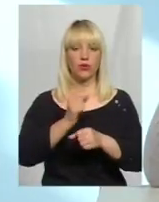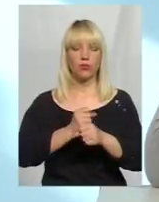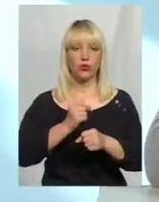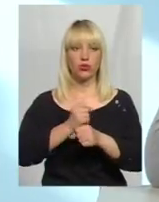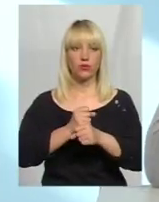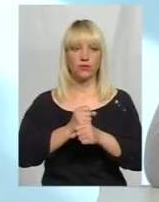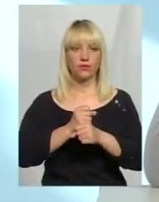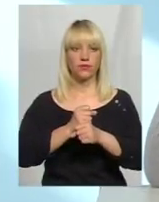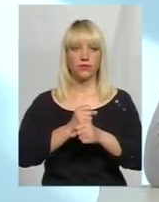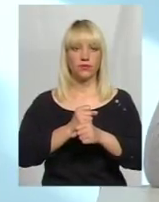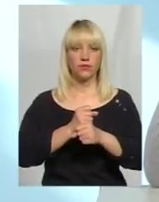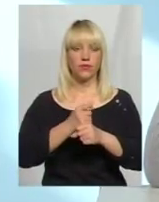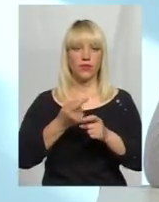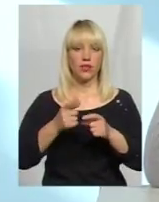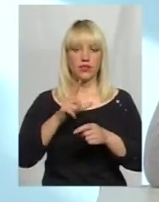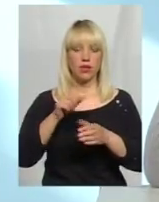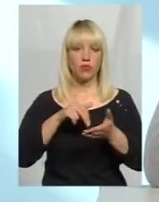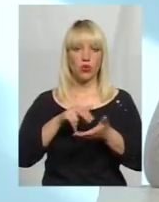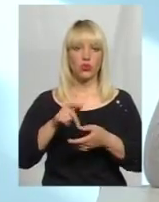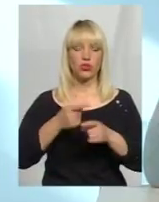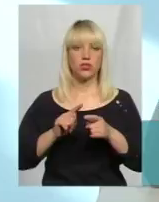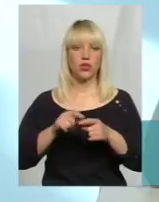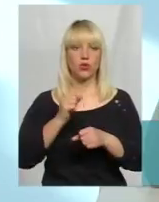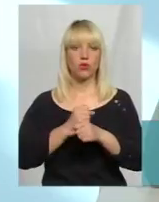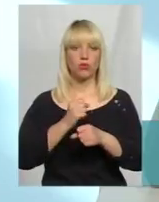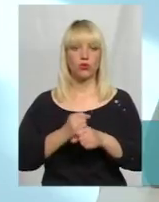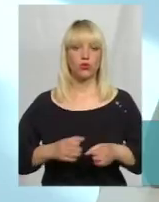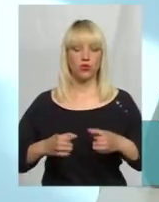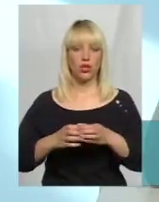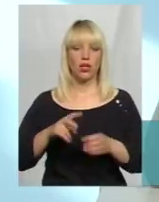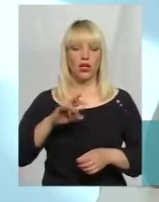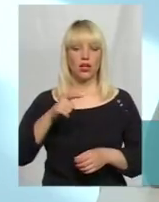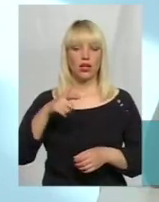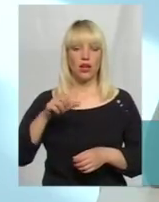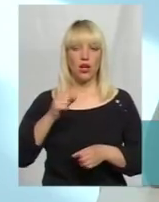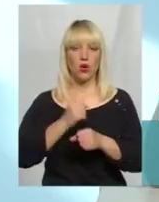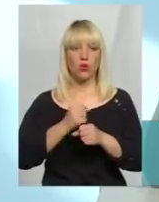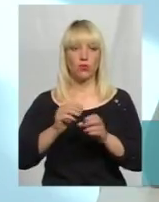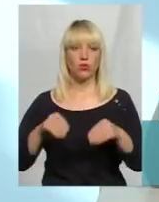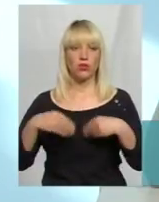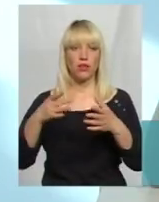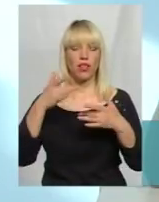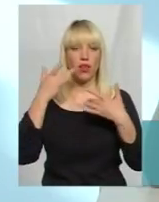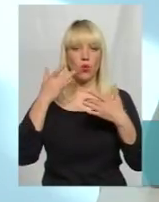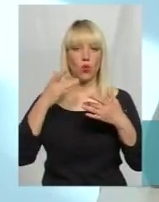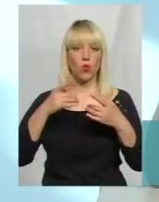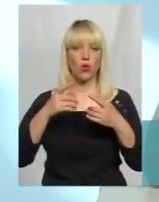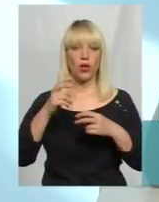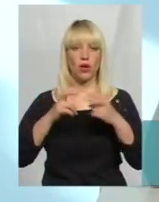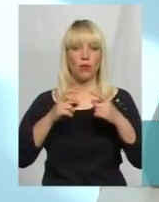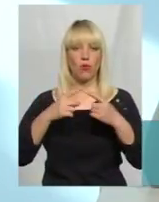за проходженням цієї робочої групи. Лігу роботодавців легкої промисловості Хмельниччини